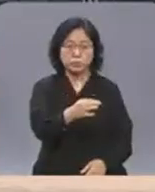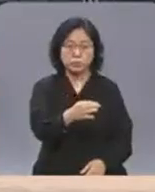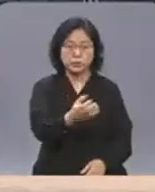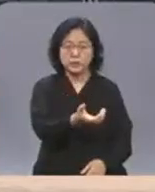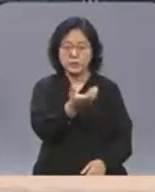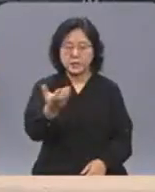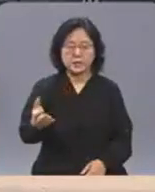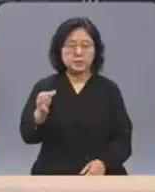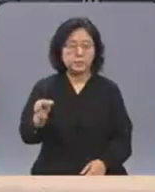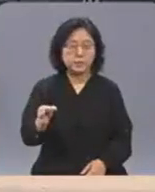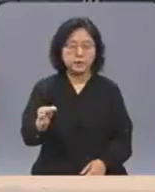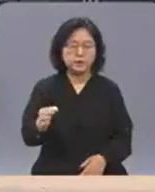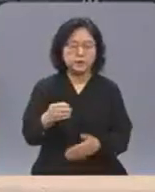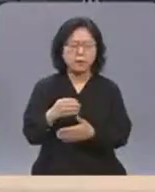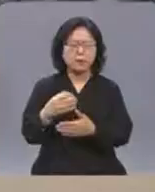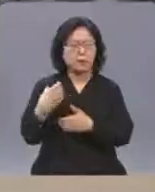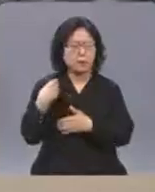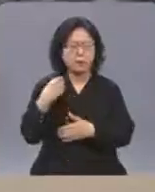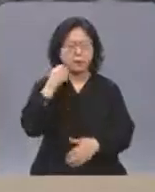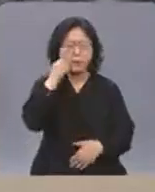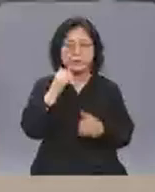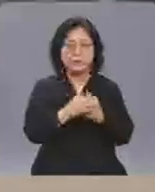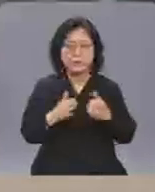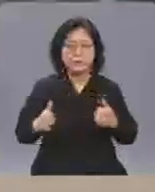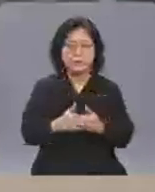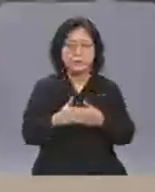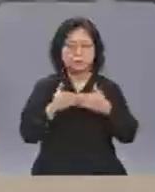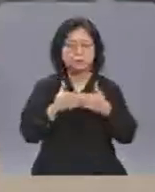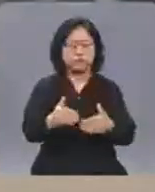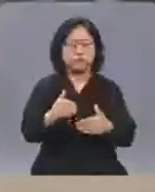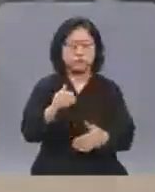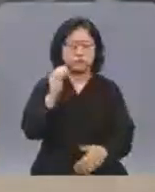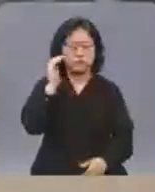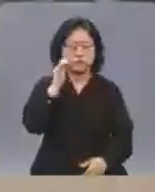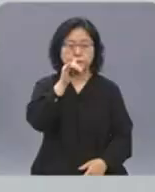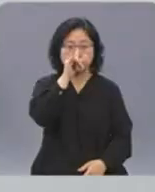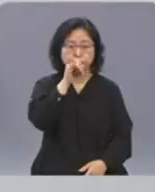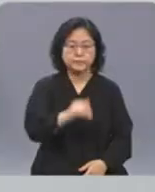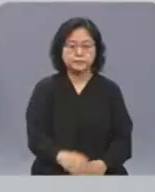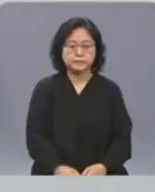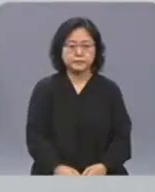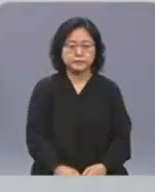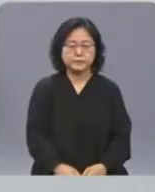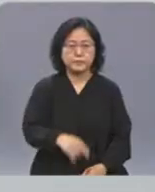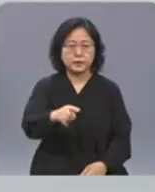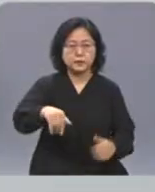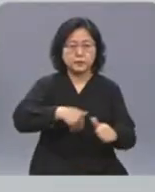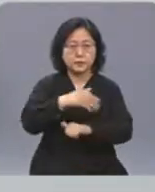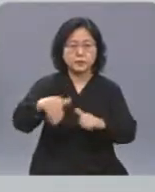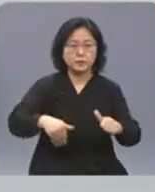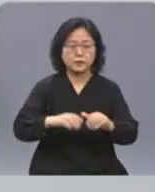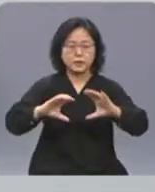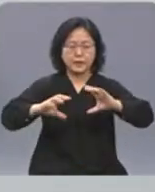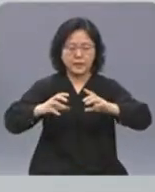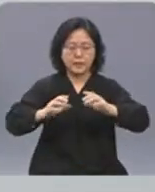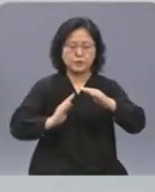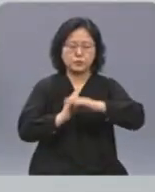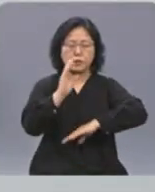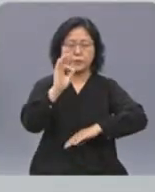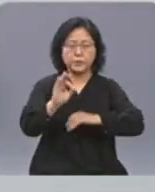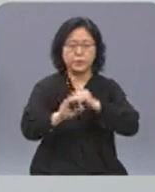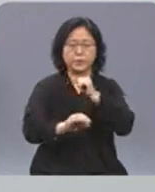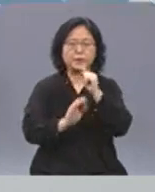이전 비용을 다 댈 수 없어 실제 추진에는 어려움이 컸습니다 이런 상황에서 국가가 초과